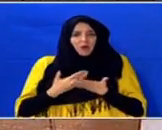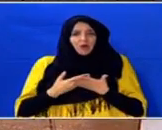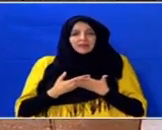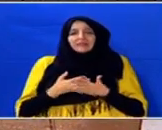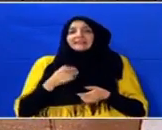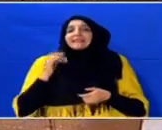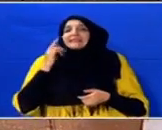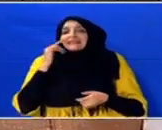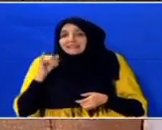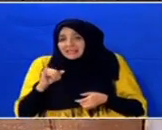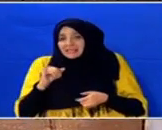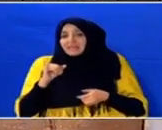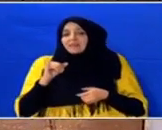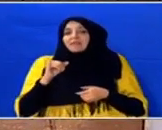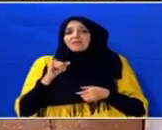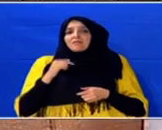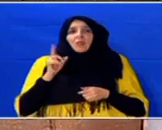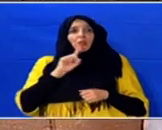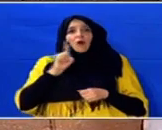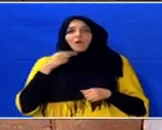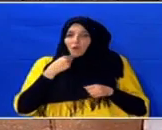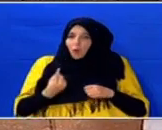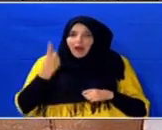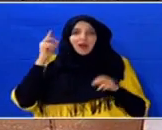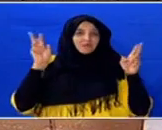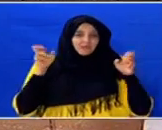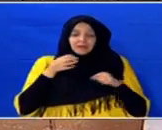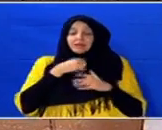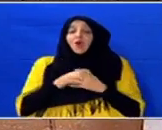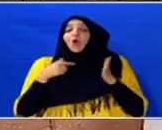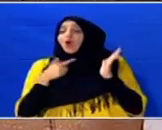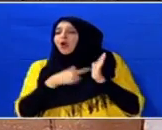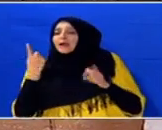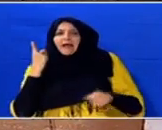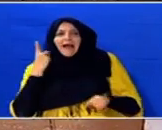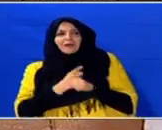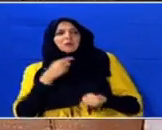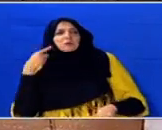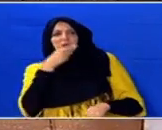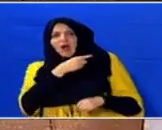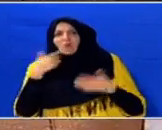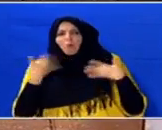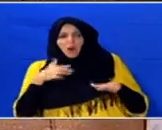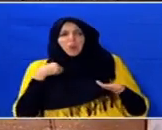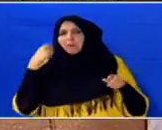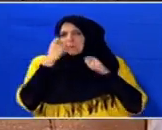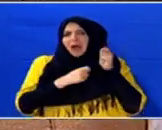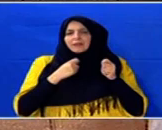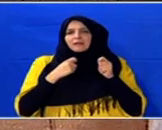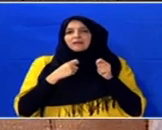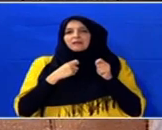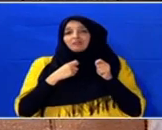الإنسان الذي ادعى دينا في ذمة الغير، نقول له الأصل براءة